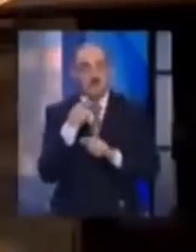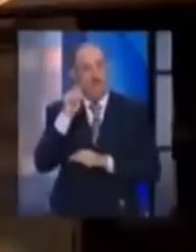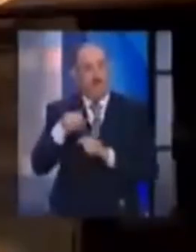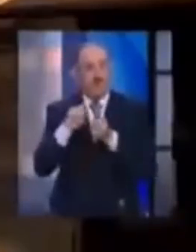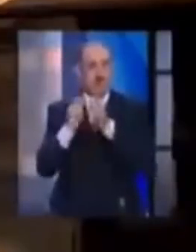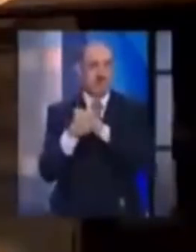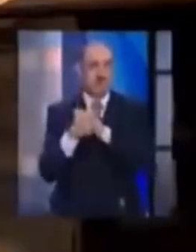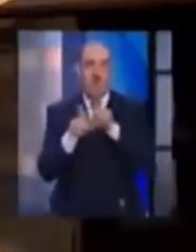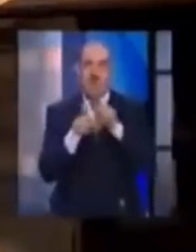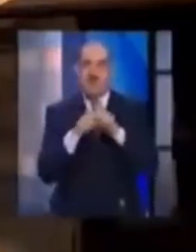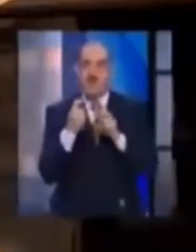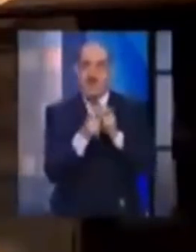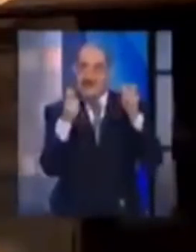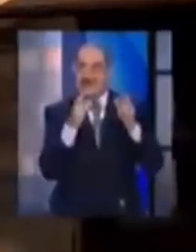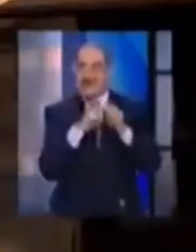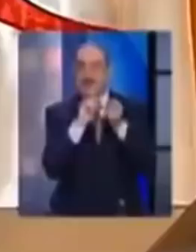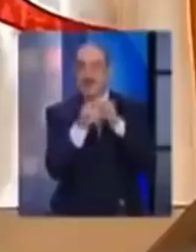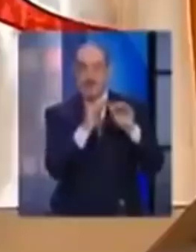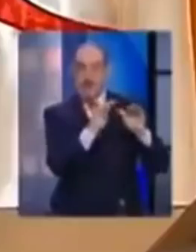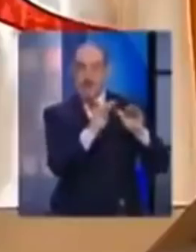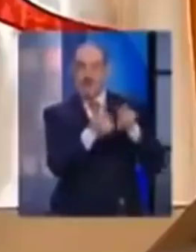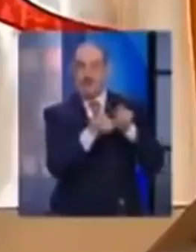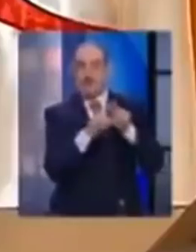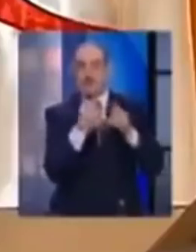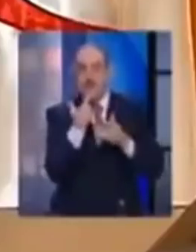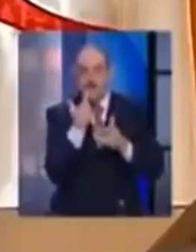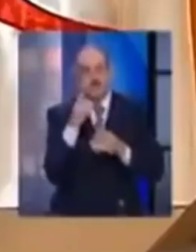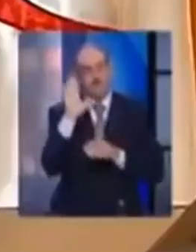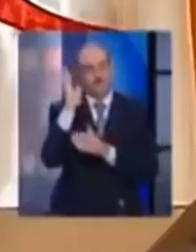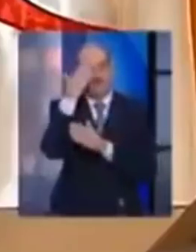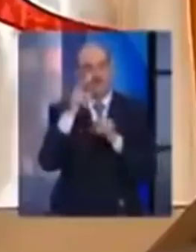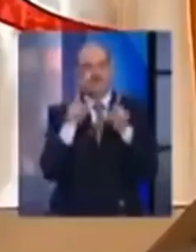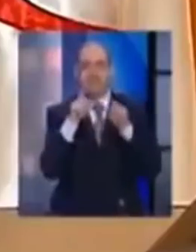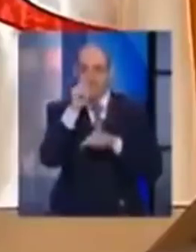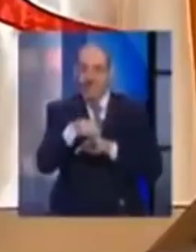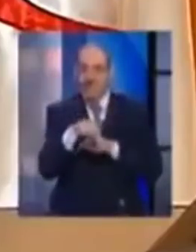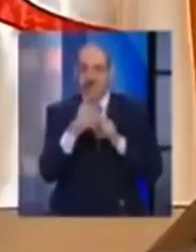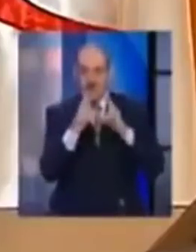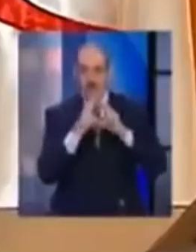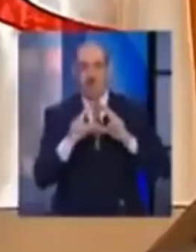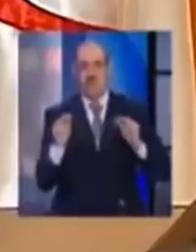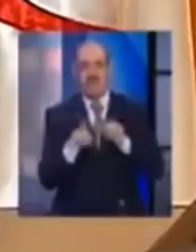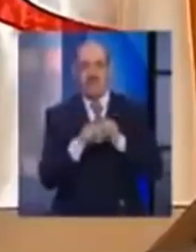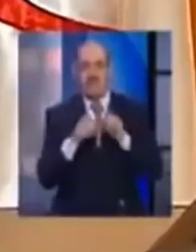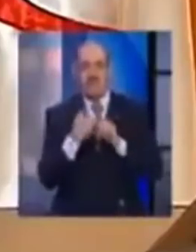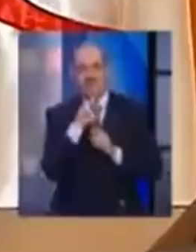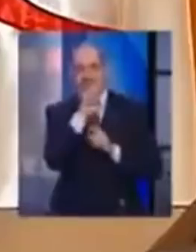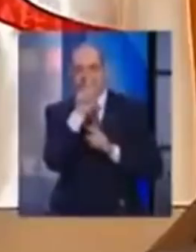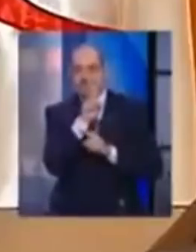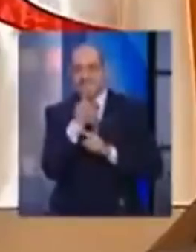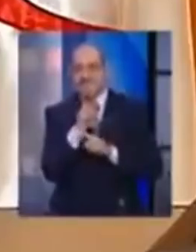والتصرفات تتغير والمؤسسات تصبح مؤسسات معترف بها لا غبار عليها لا تشكيك